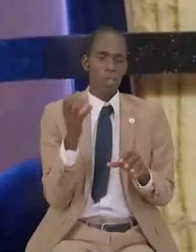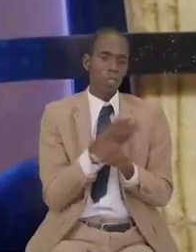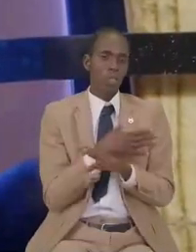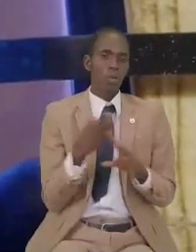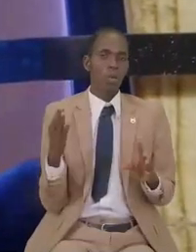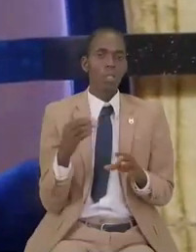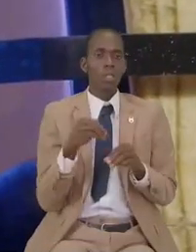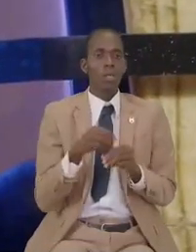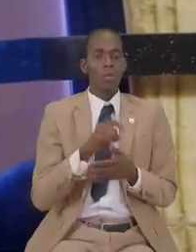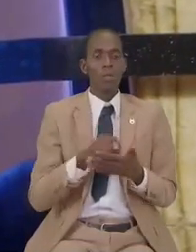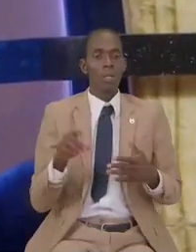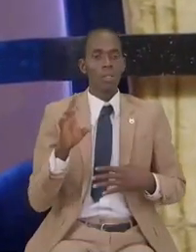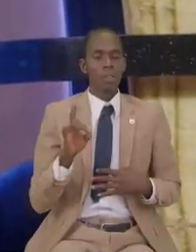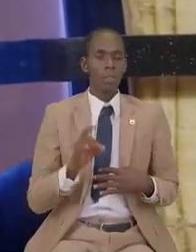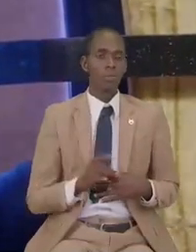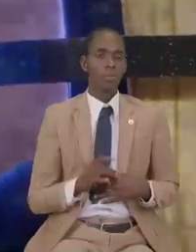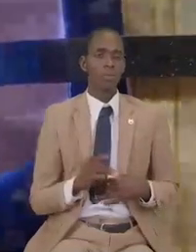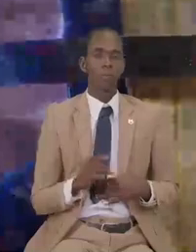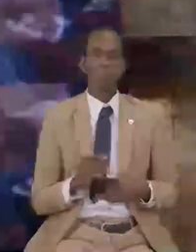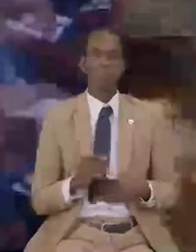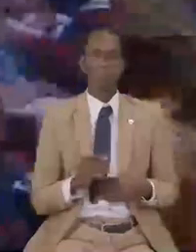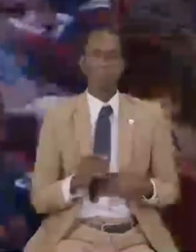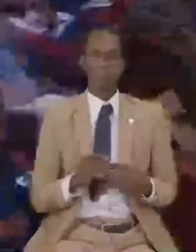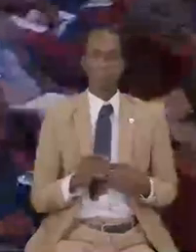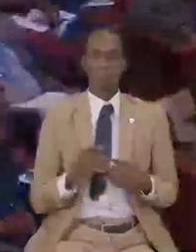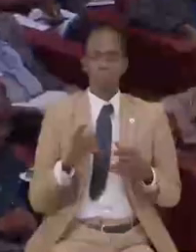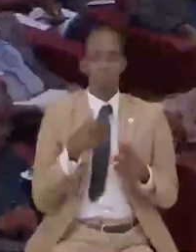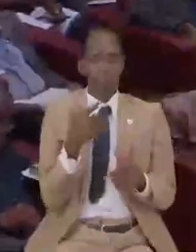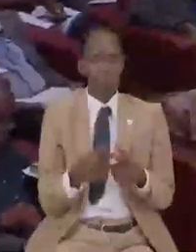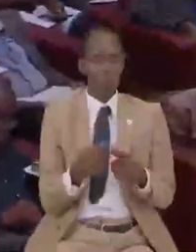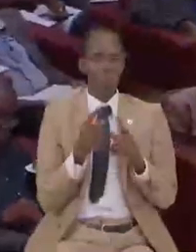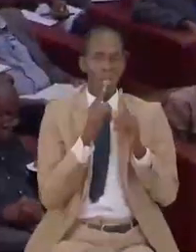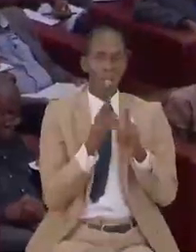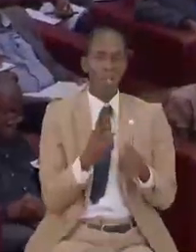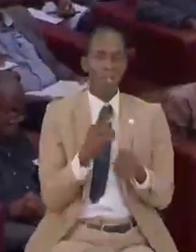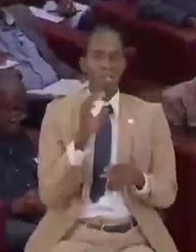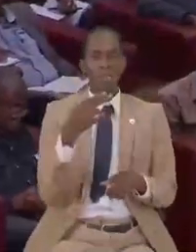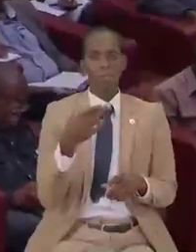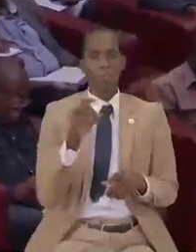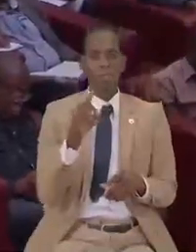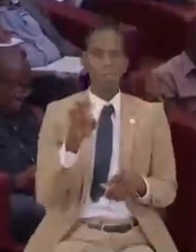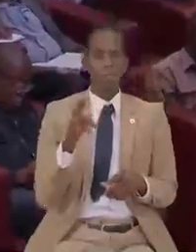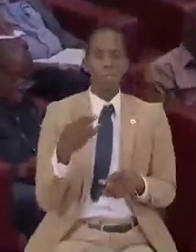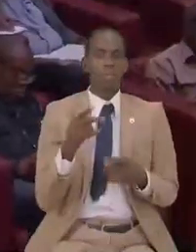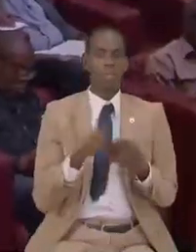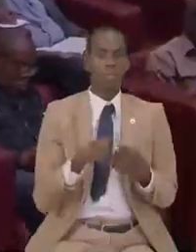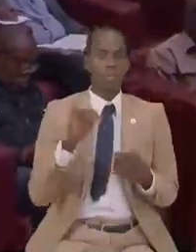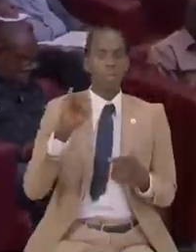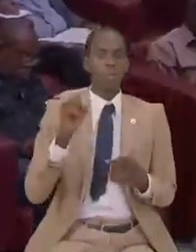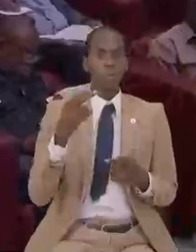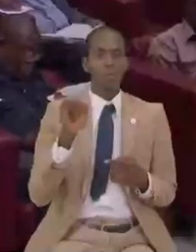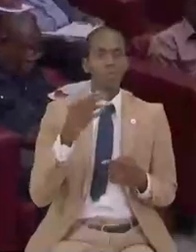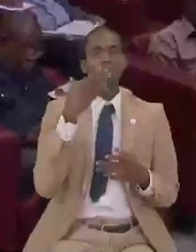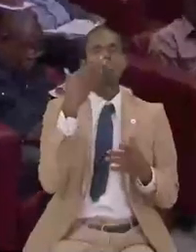dit? Ouais, verset 8. Ézéchia répondit à Esaïe, La parole de l'Éternel que tu